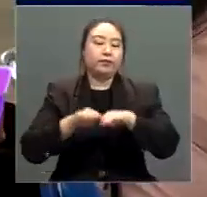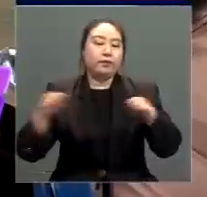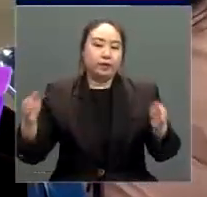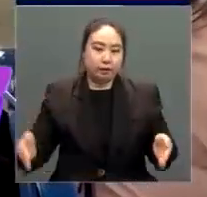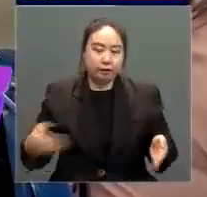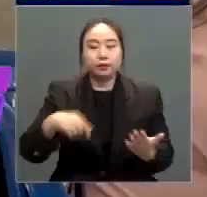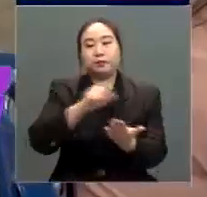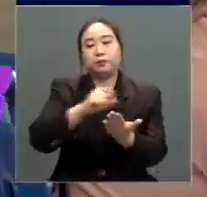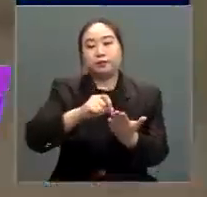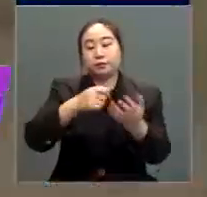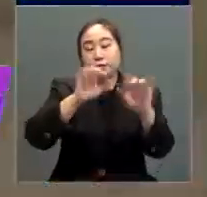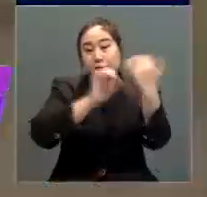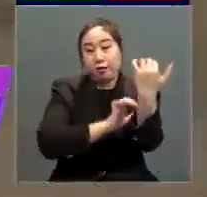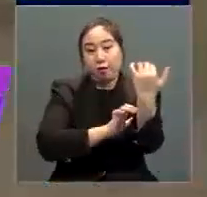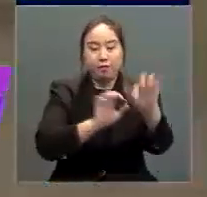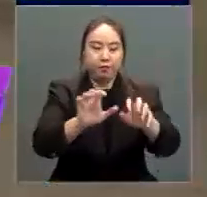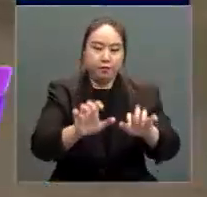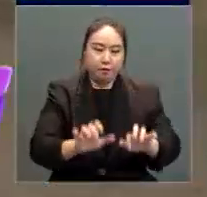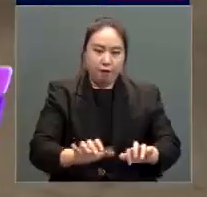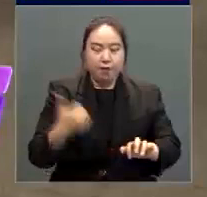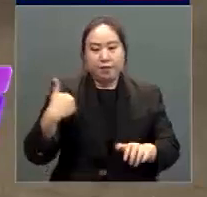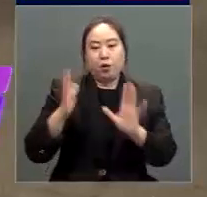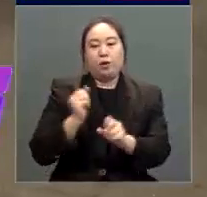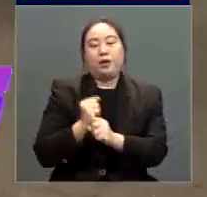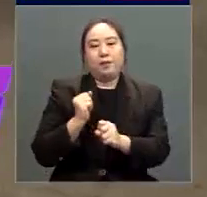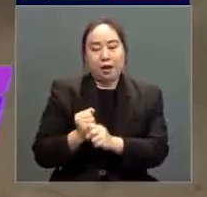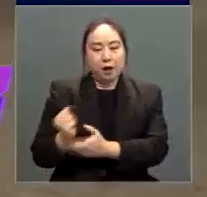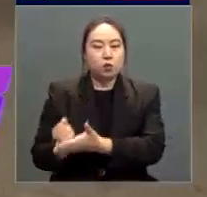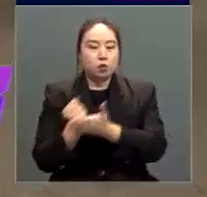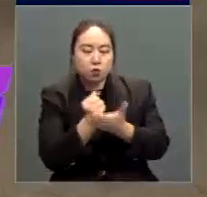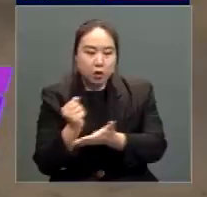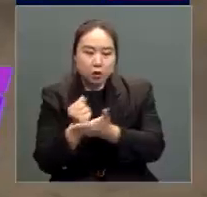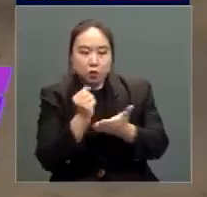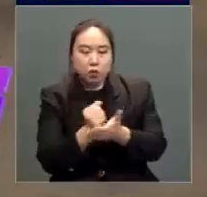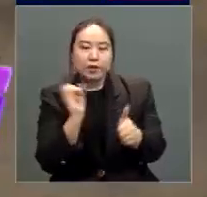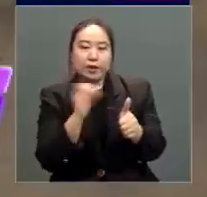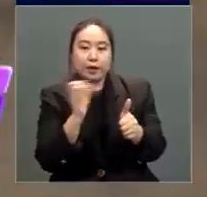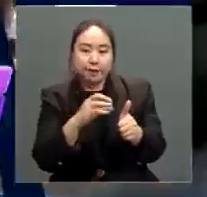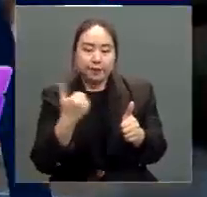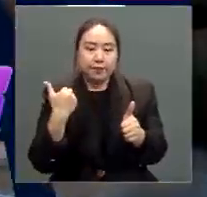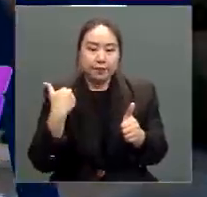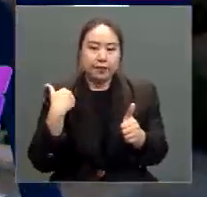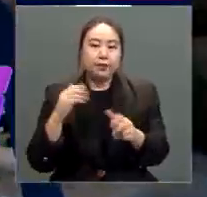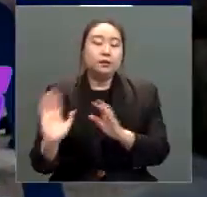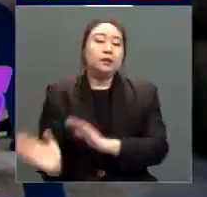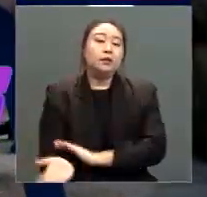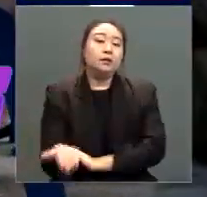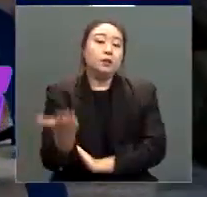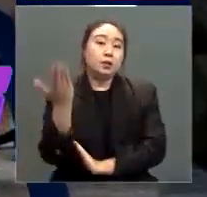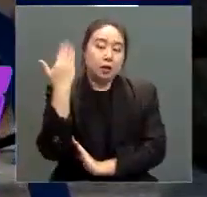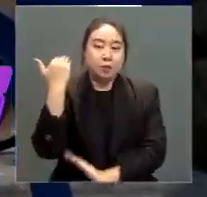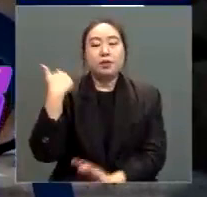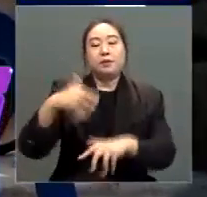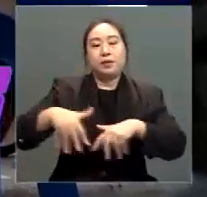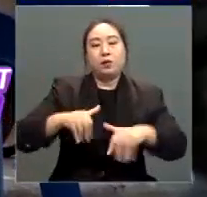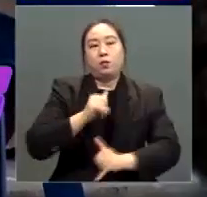อกข้อมูลผ่านระบบคอมพิวเตอร์มีเจ้าหน้าที่ประจำโต๊ะคอยช่วยลงทะเบียนให้ซึ่งตลอดช่วงเช้าที่ผ่านมาก็มีประชาชน